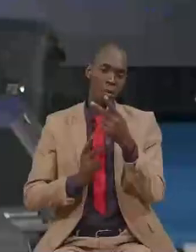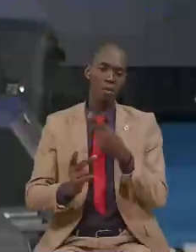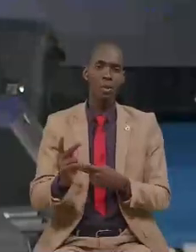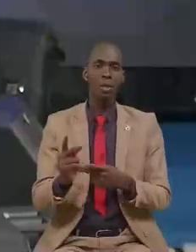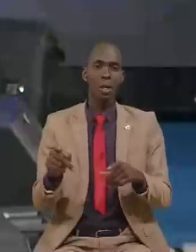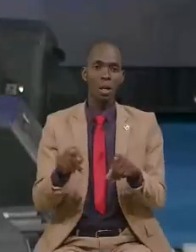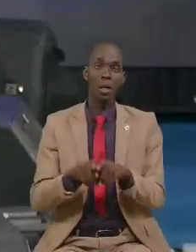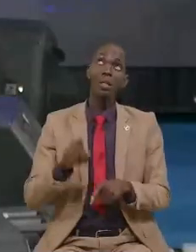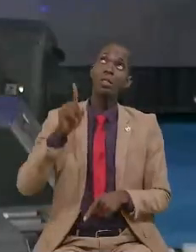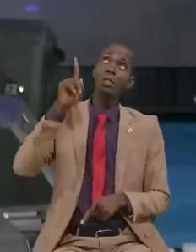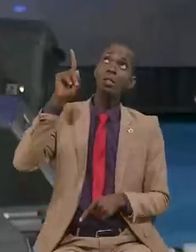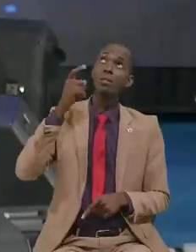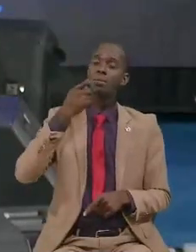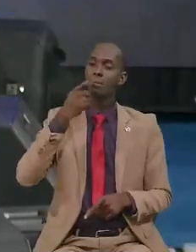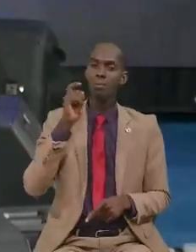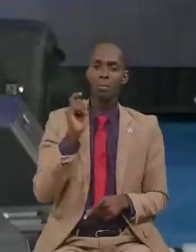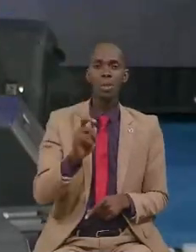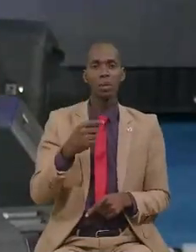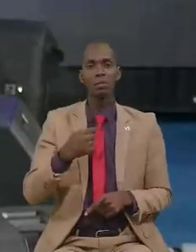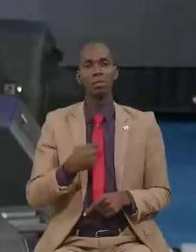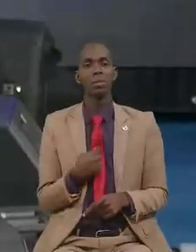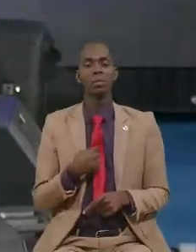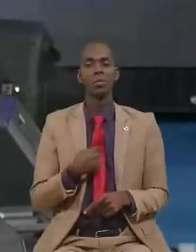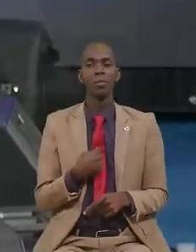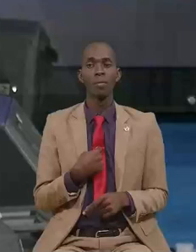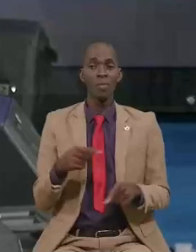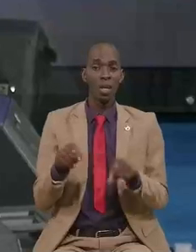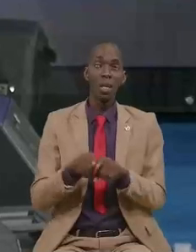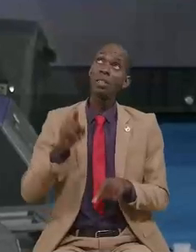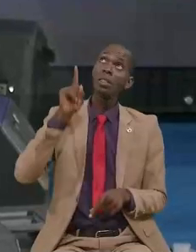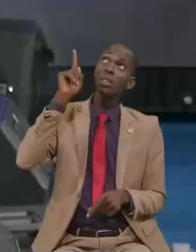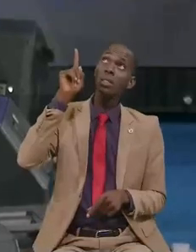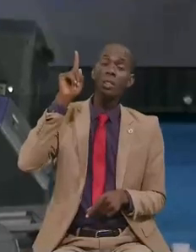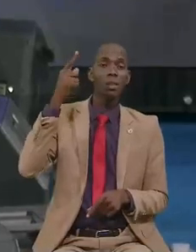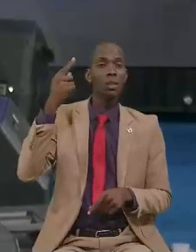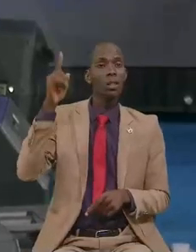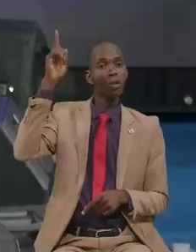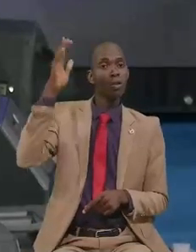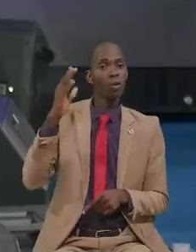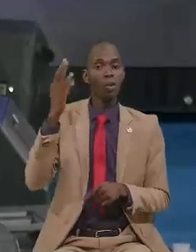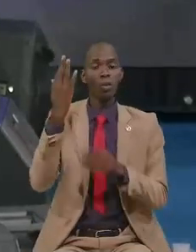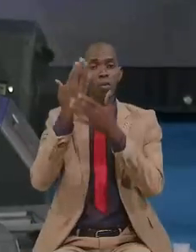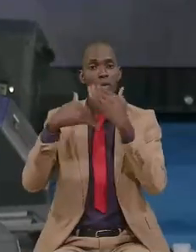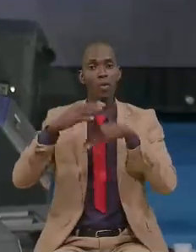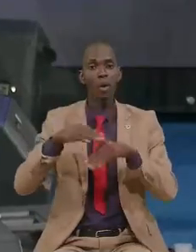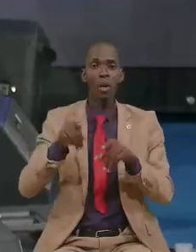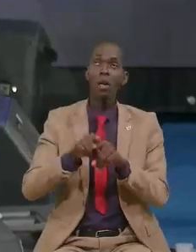Je prophétisais selon l'ordre qu'il m'avait donné. Comme selon l'ordre, le Dieu du ciel,